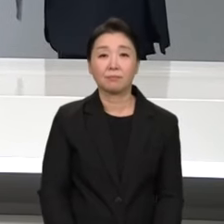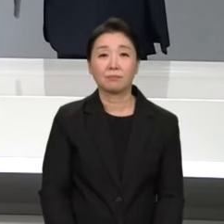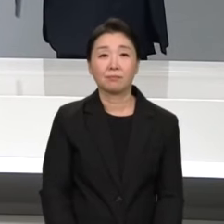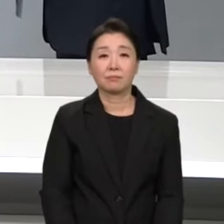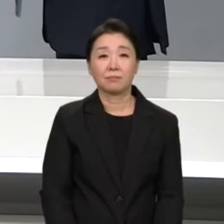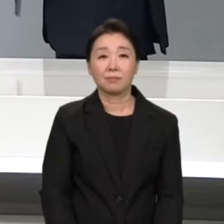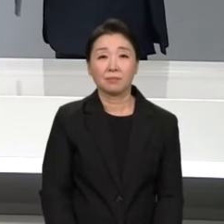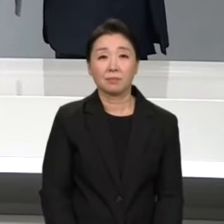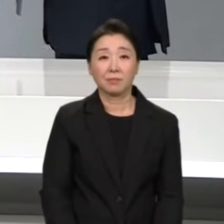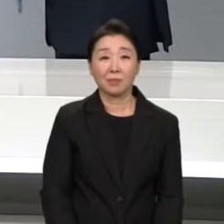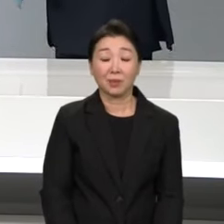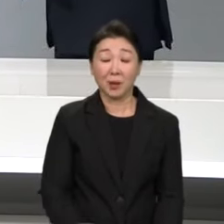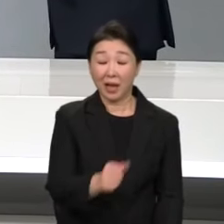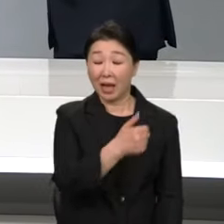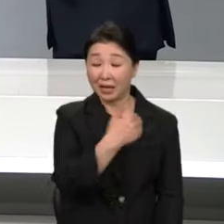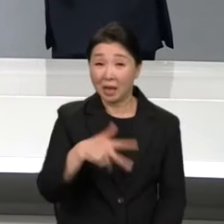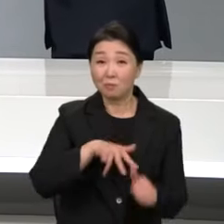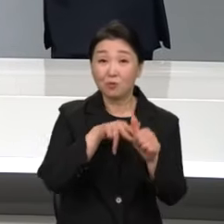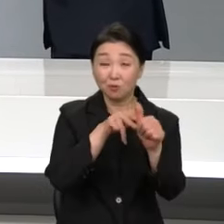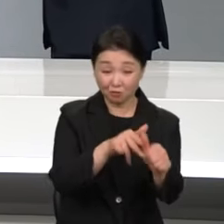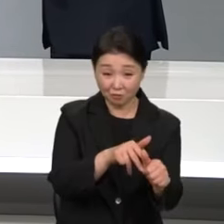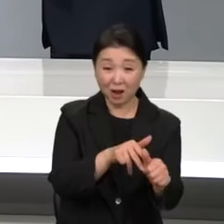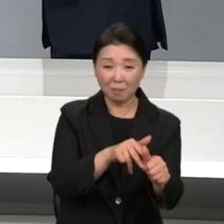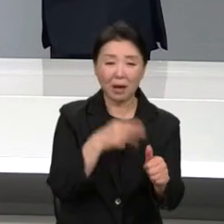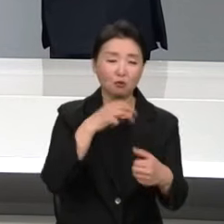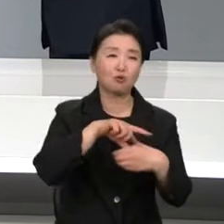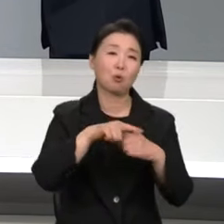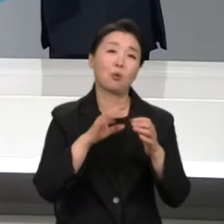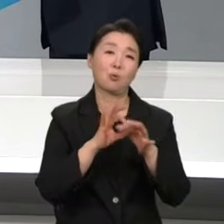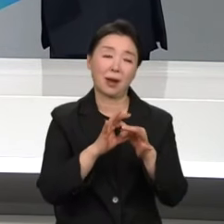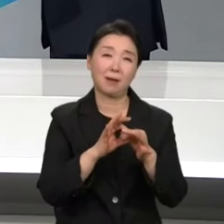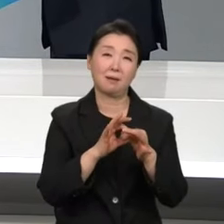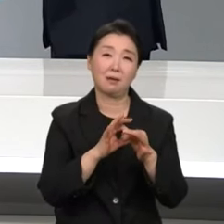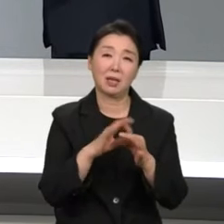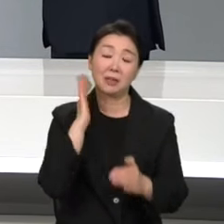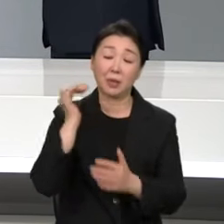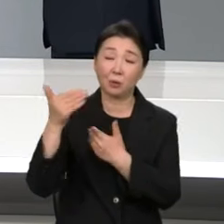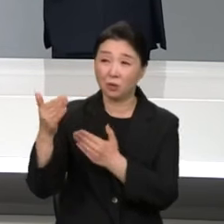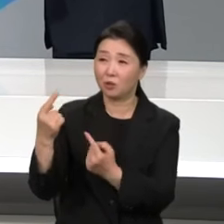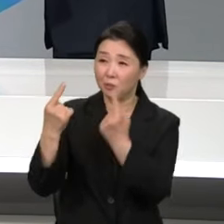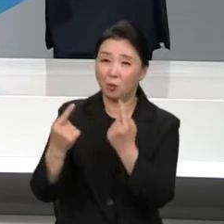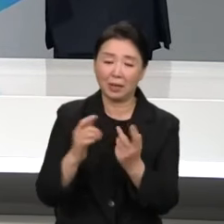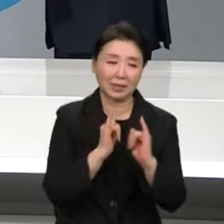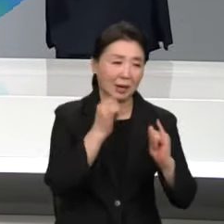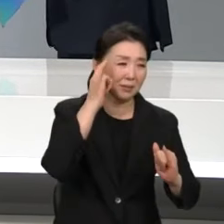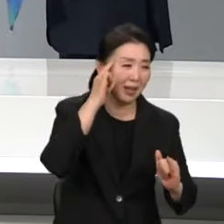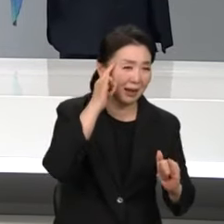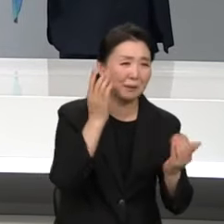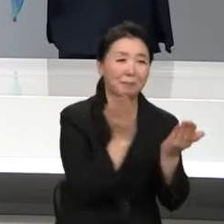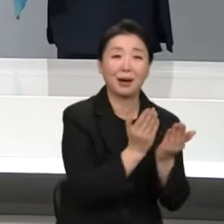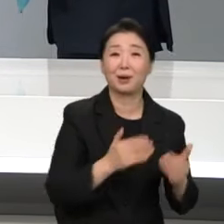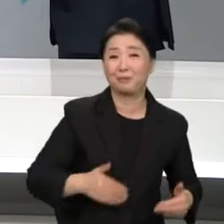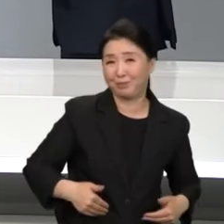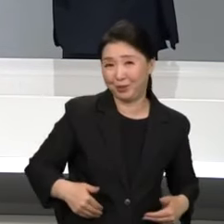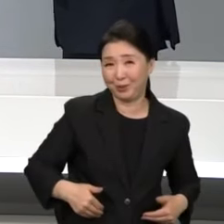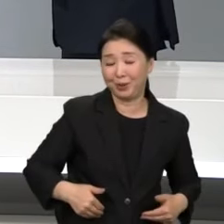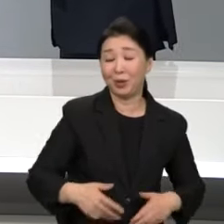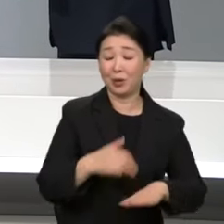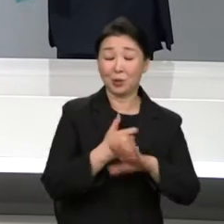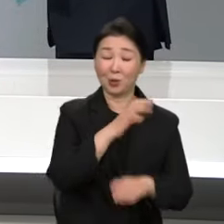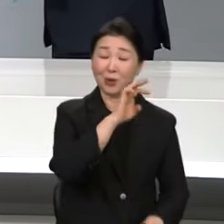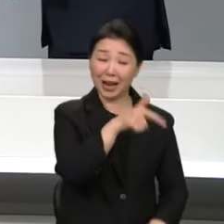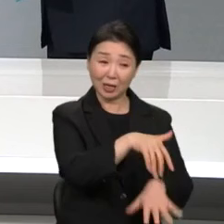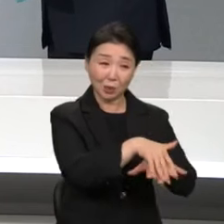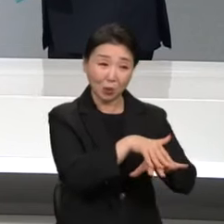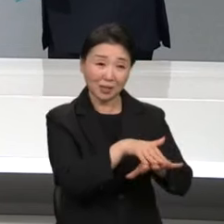자 아무래도 하남시에 출마한 수도권 출마 자하다 보니까 대통령실다는 민심을 더 반영해야 되고 그러다 보니까 한동훈